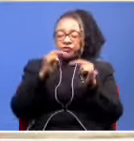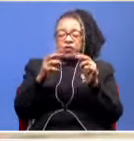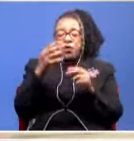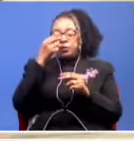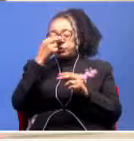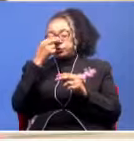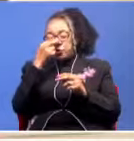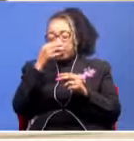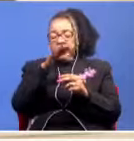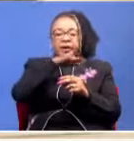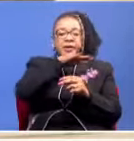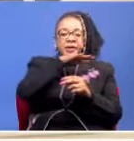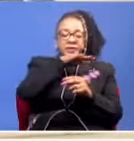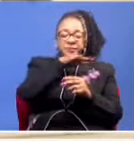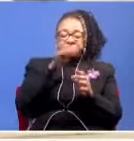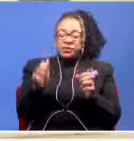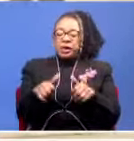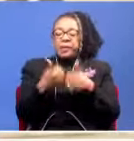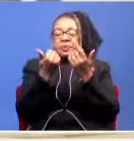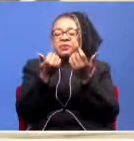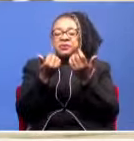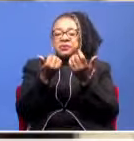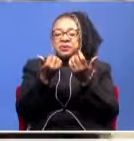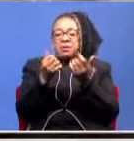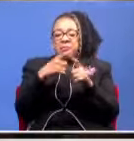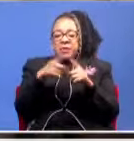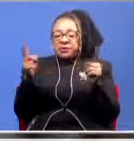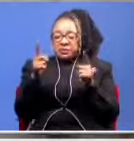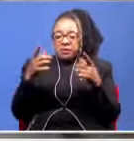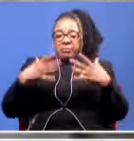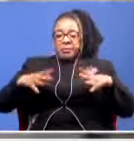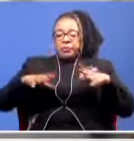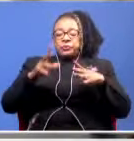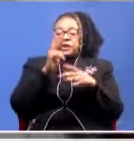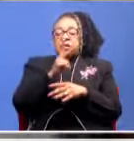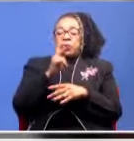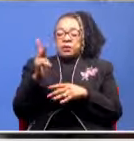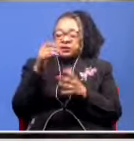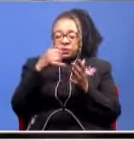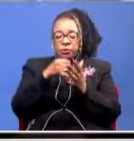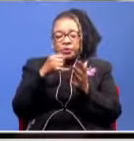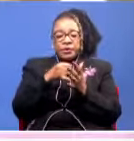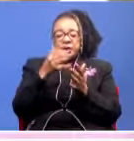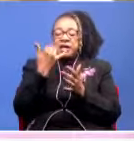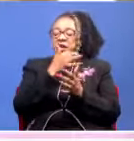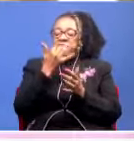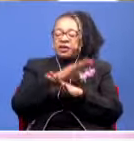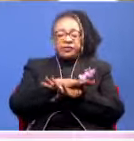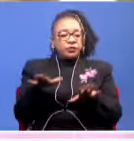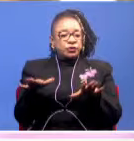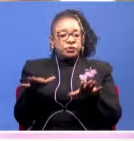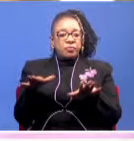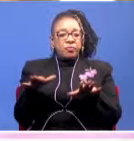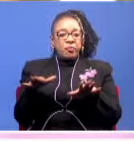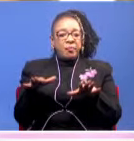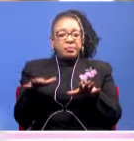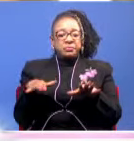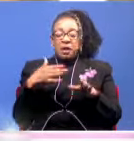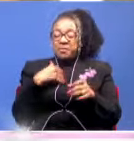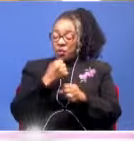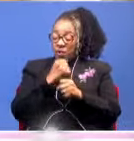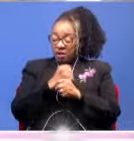licha pingamizi kutoka kwa baadhi ya wandani wa Kenya Kwanza, akiwemo naibu rais Rigathi Gachagua. Mimi wasiniingilie, mimi nafanya kazi